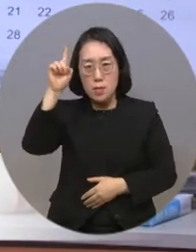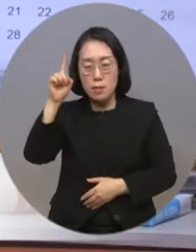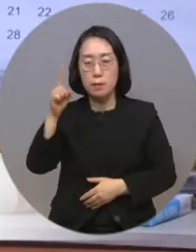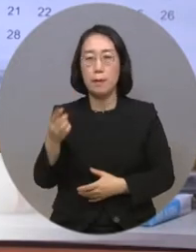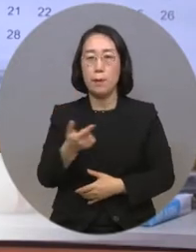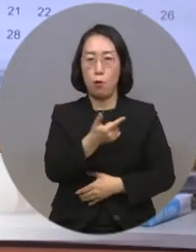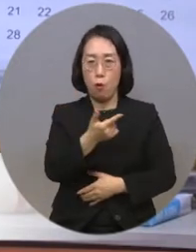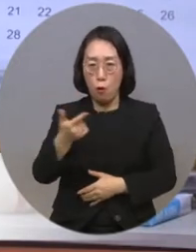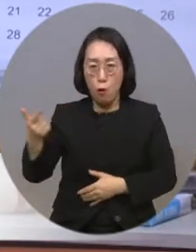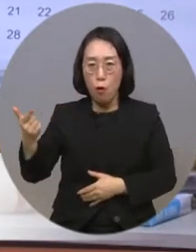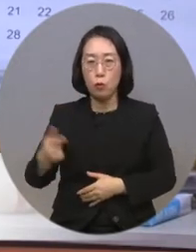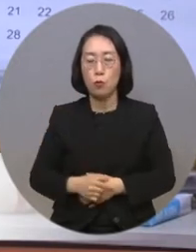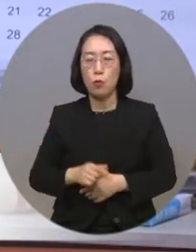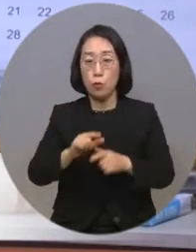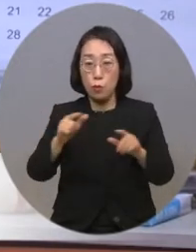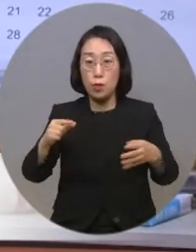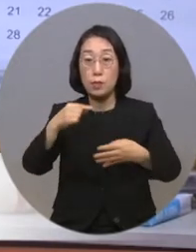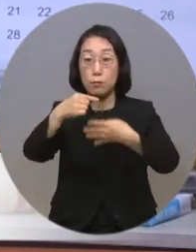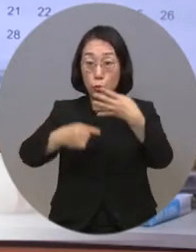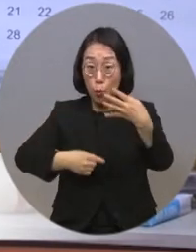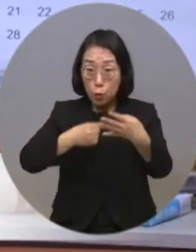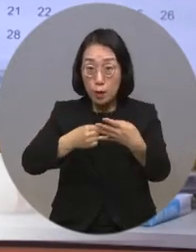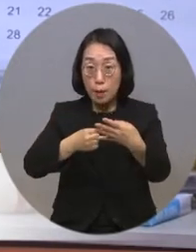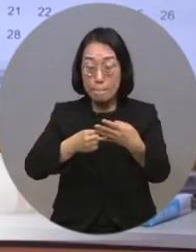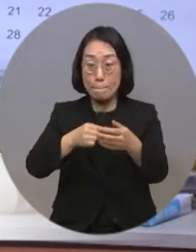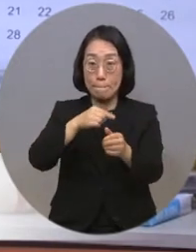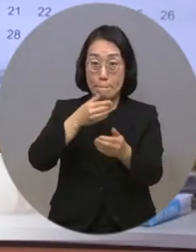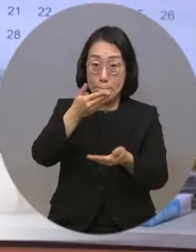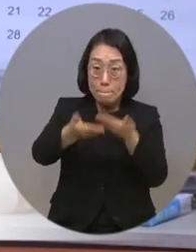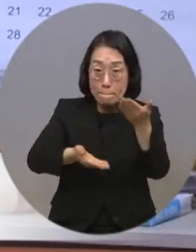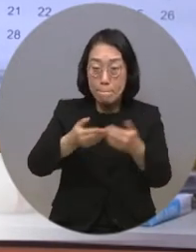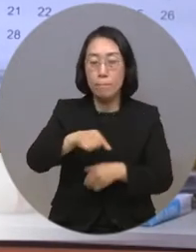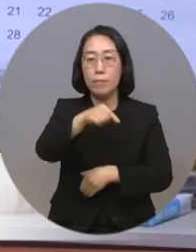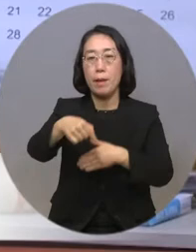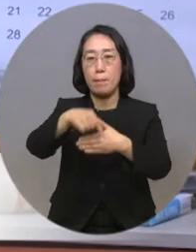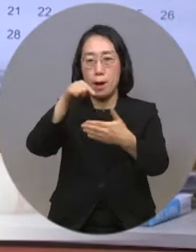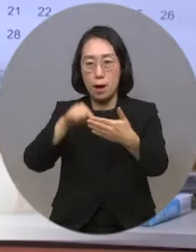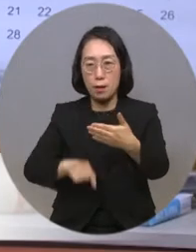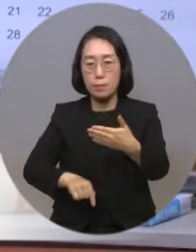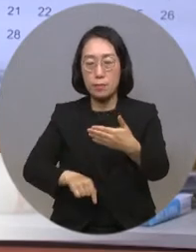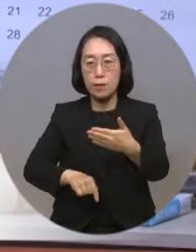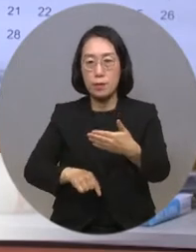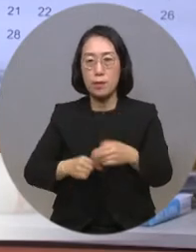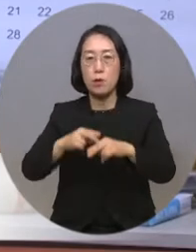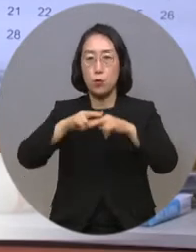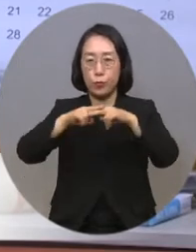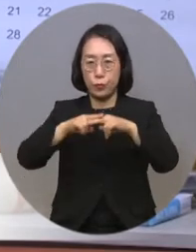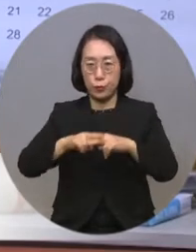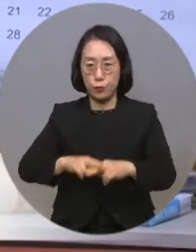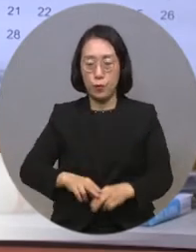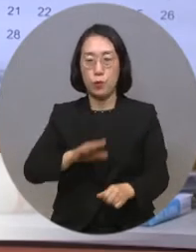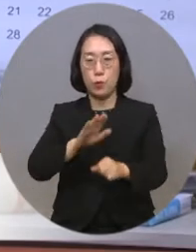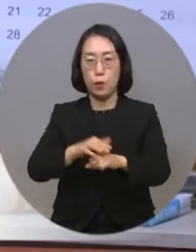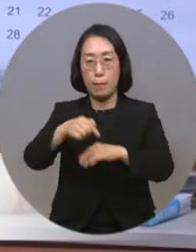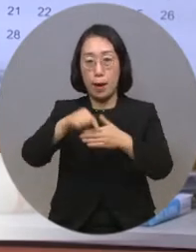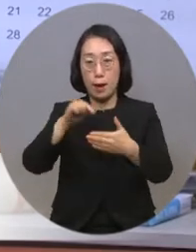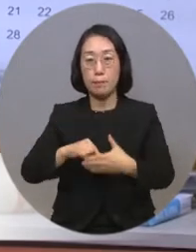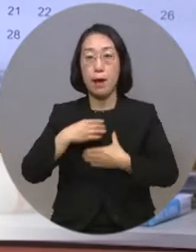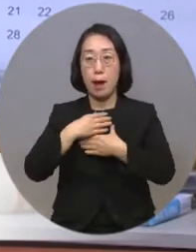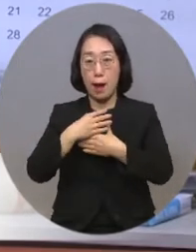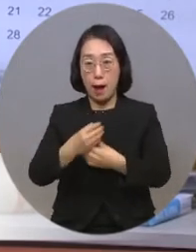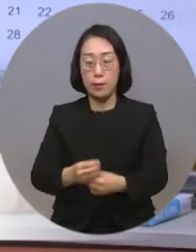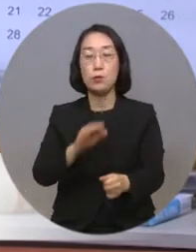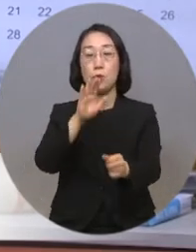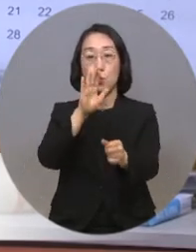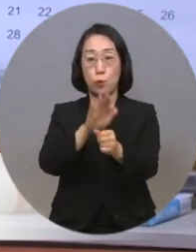많고 여러 가지 프로그램을 통해서 아이들 안에 있는 그런 스트레스도 분출하고 또 심리적으로 정서적으로